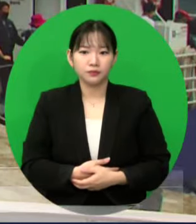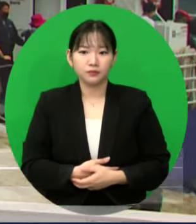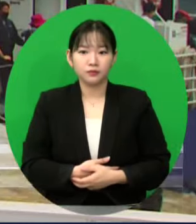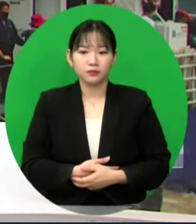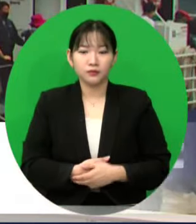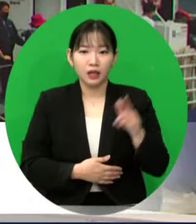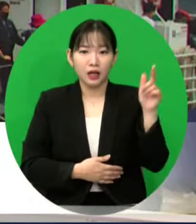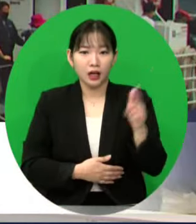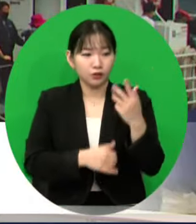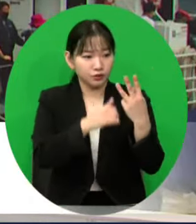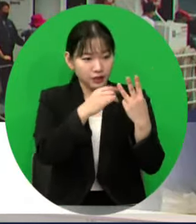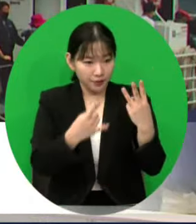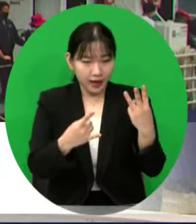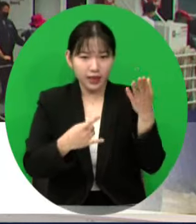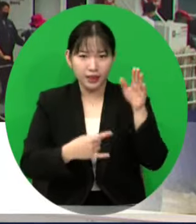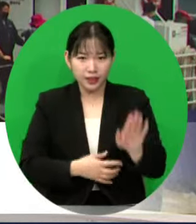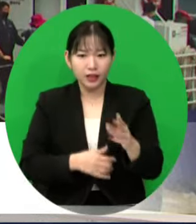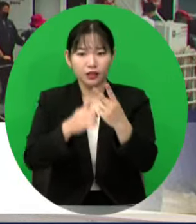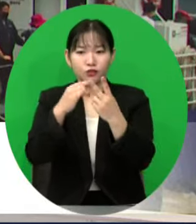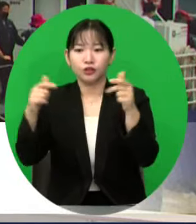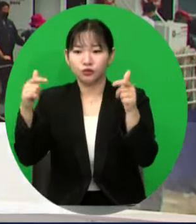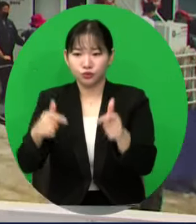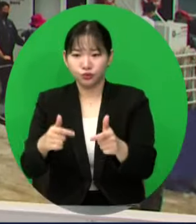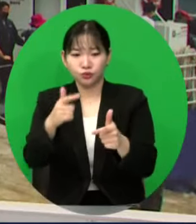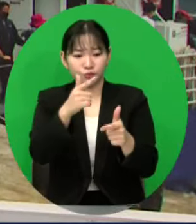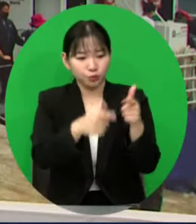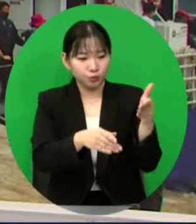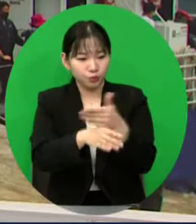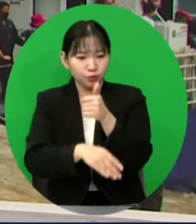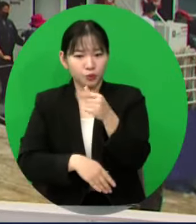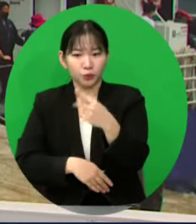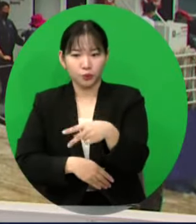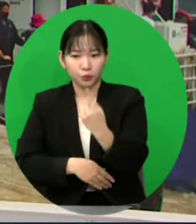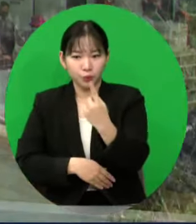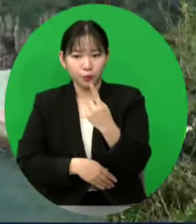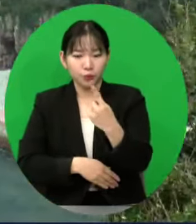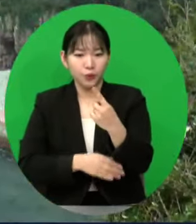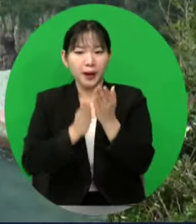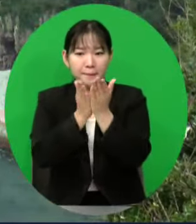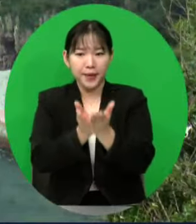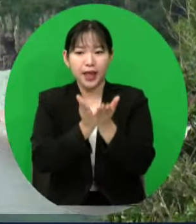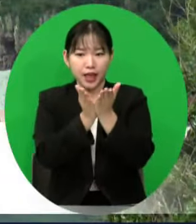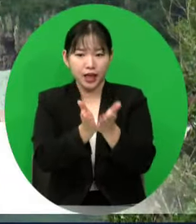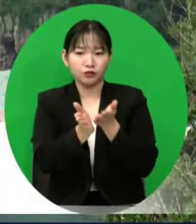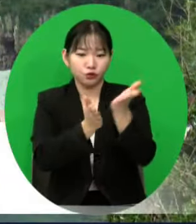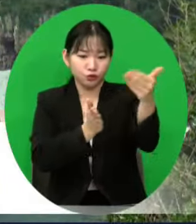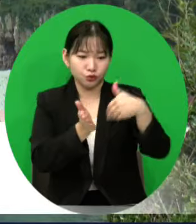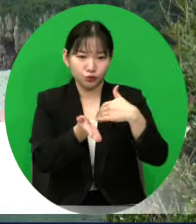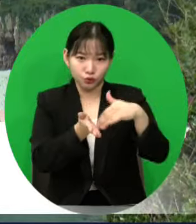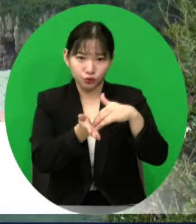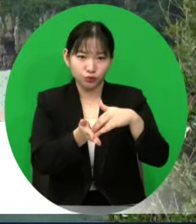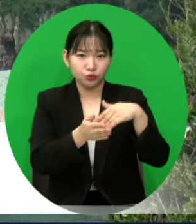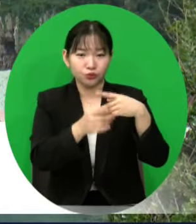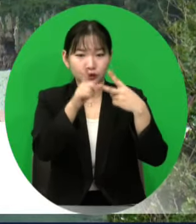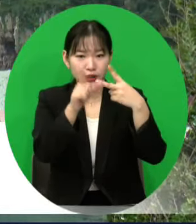하루 세 차례에서 두 차례로 줄었던 목포 홍도 간 여객선 운항 횟수가 다음 달부터 정상화됩니다.